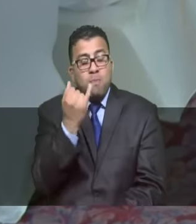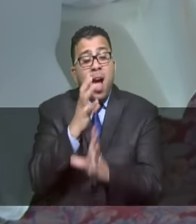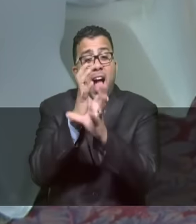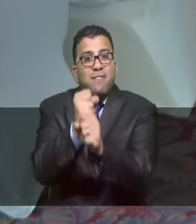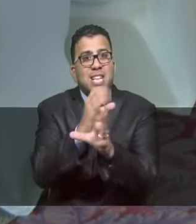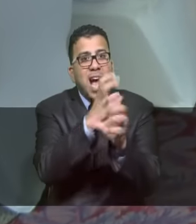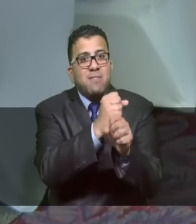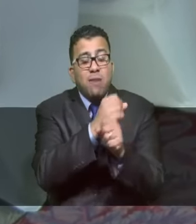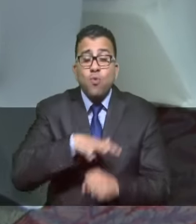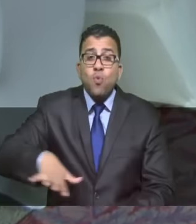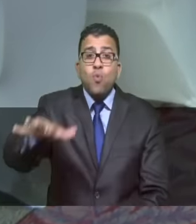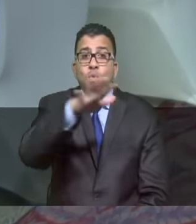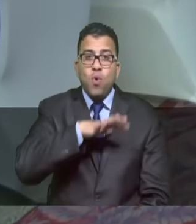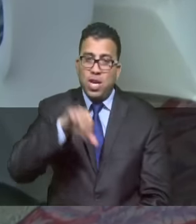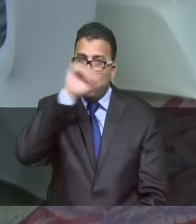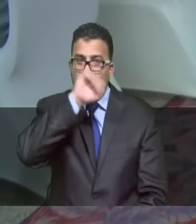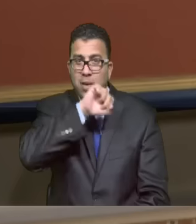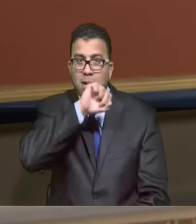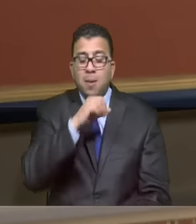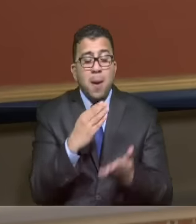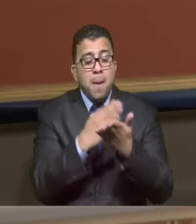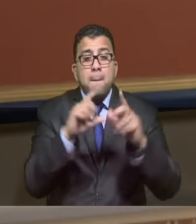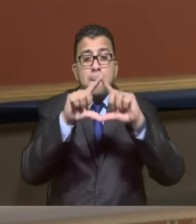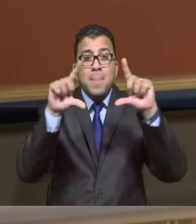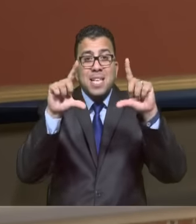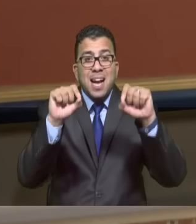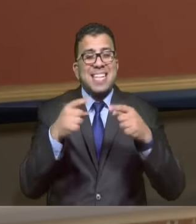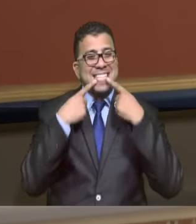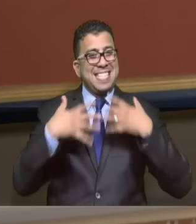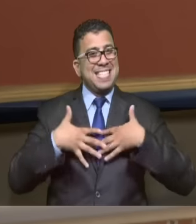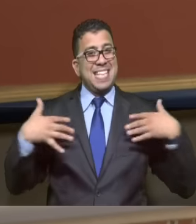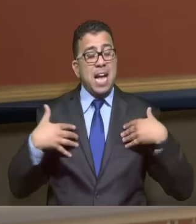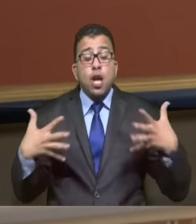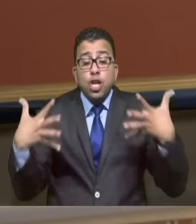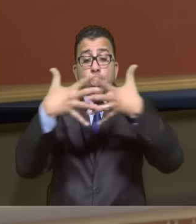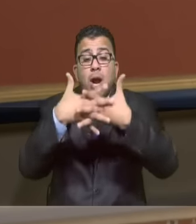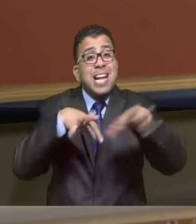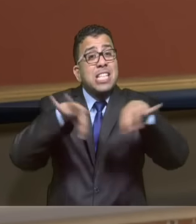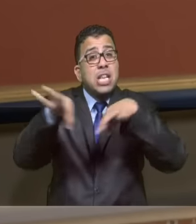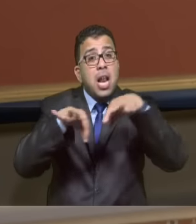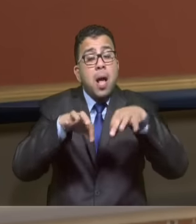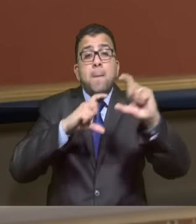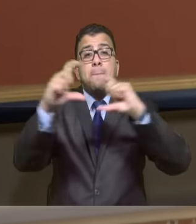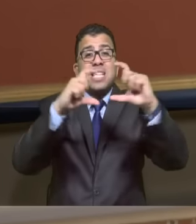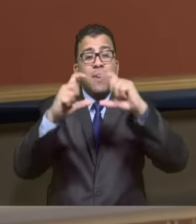كافة أرجاء الإمارة. بطاقة السعادة هي باكورة الاتفاقية والشراكة الاستراتيجية بين